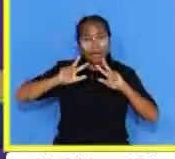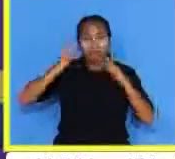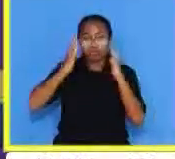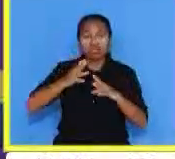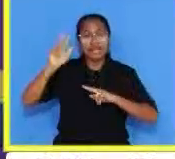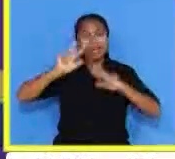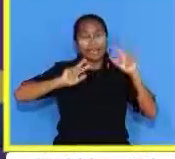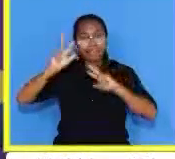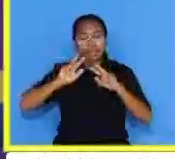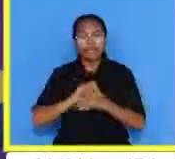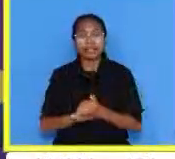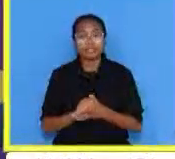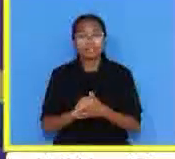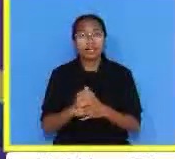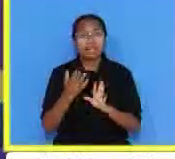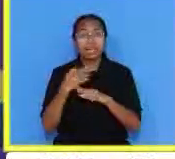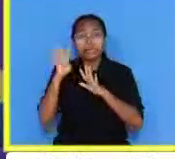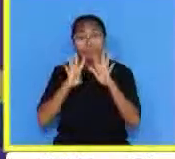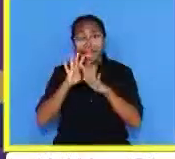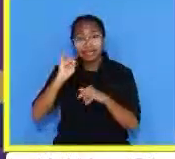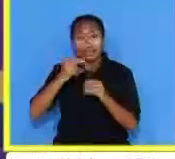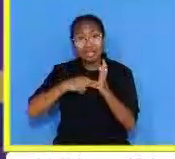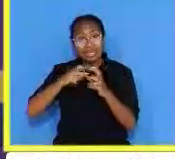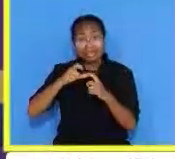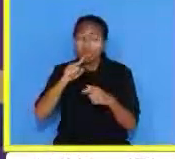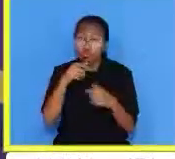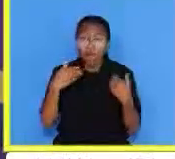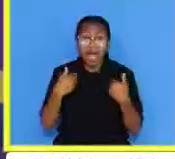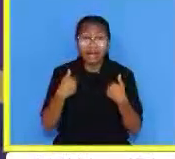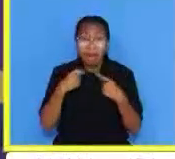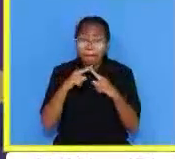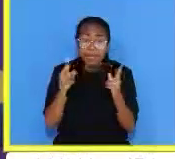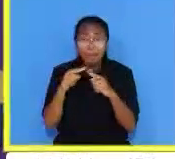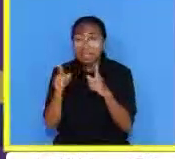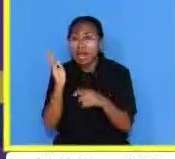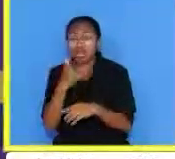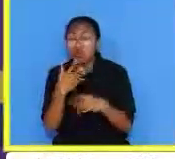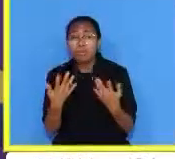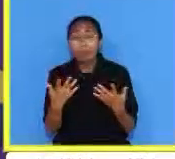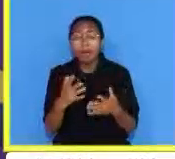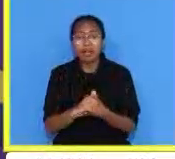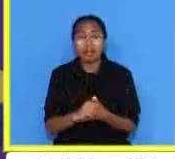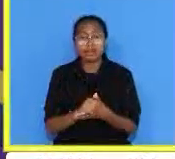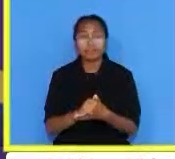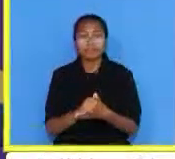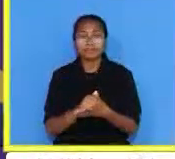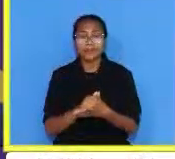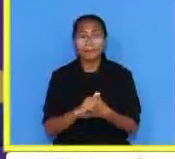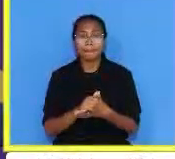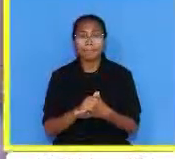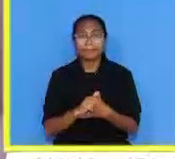khususnya. Dan dari sekian jenis-jenis vaksin ini apakah ada perbedaan manfaat dari setiap jenis vaksin itu Ibu?